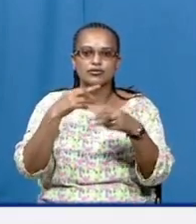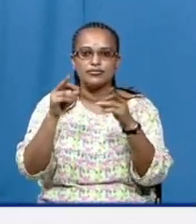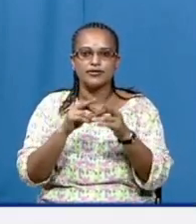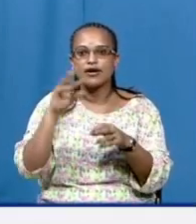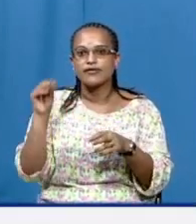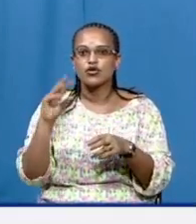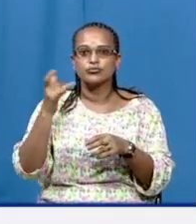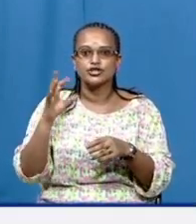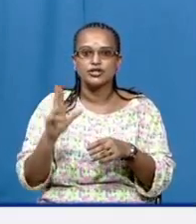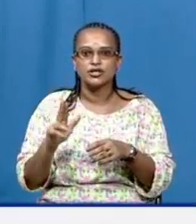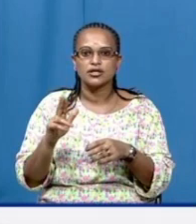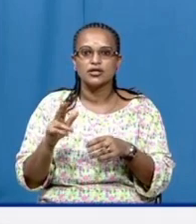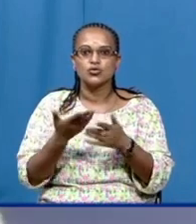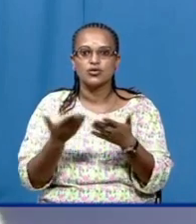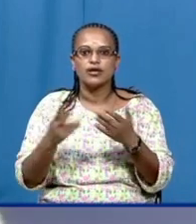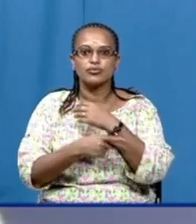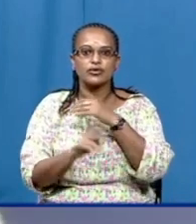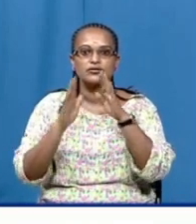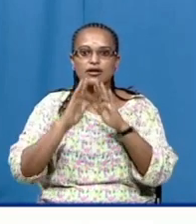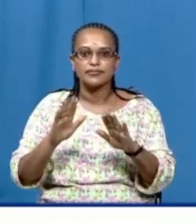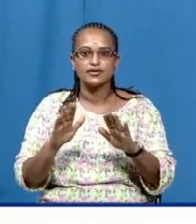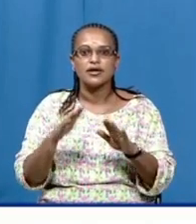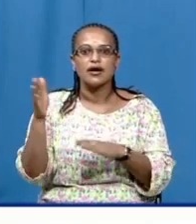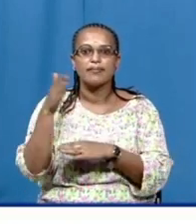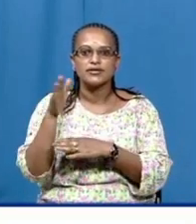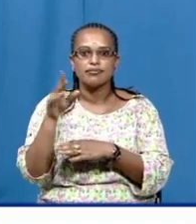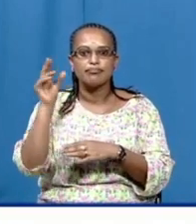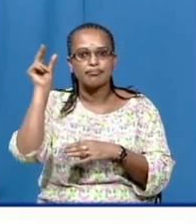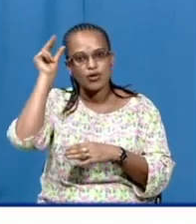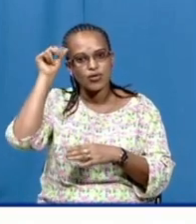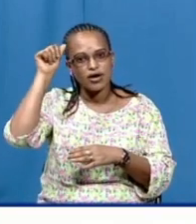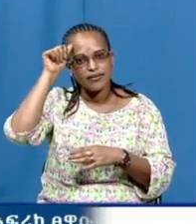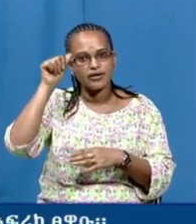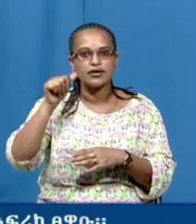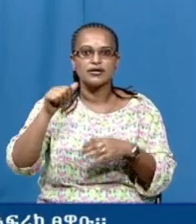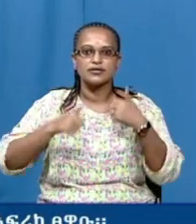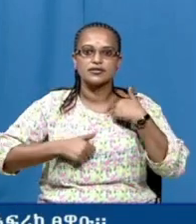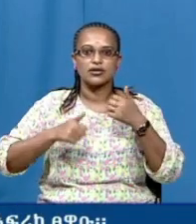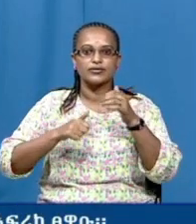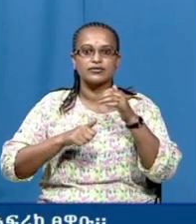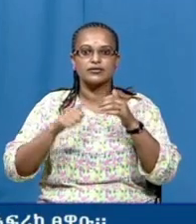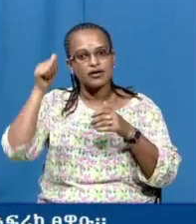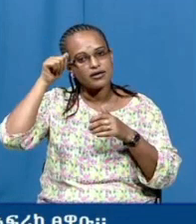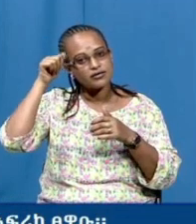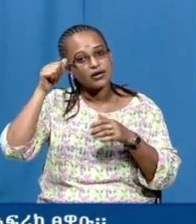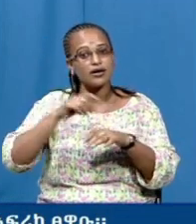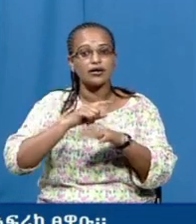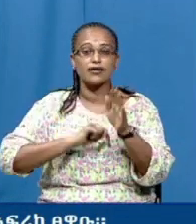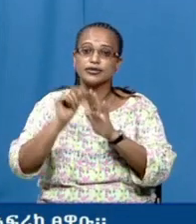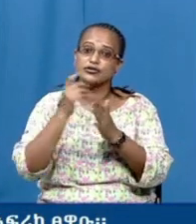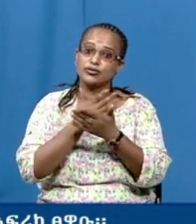አፍሪካ ኮሚሽነር ጉዳያት ፖለቲካ ሰላምን ጸጥታን አምባሳደር ባንኮሌ አዴን ሰራዊት ኤርትራ ካብ ትግራይ ዛጊድ